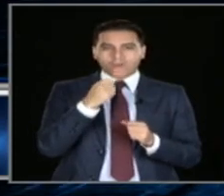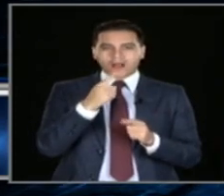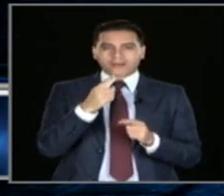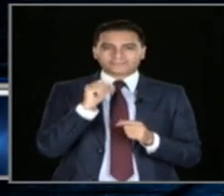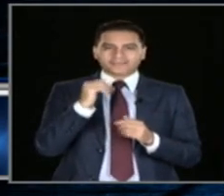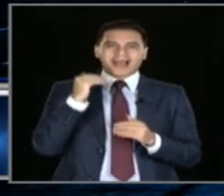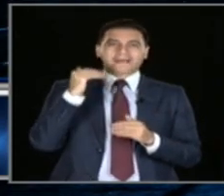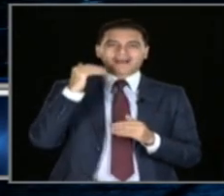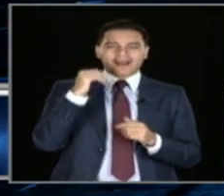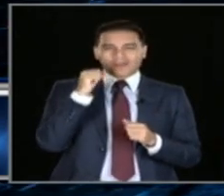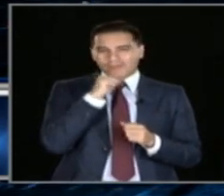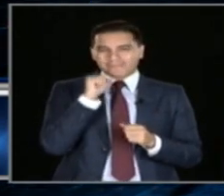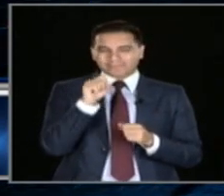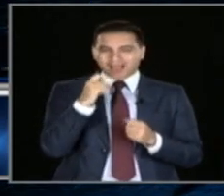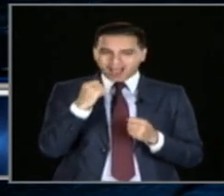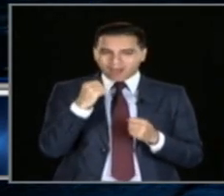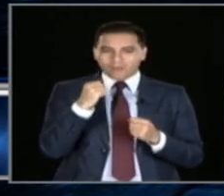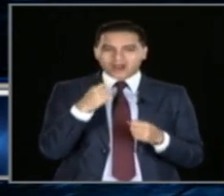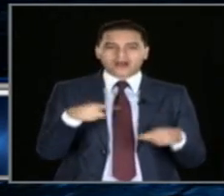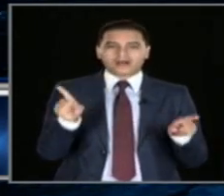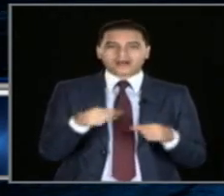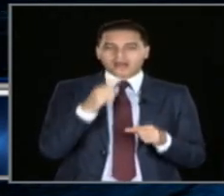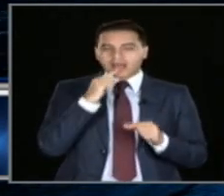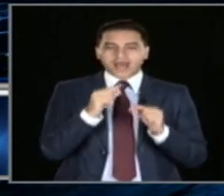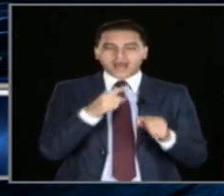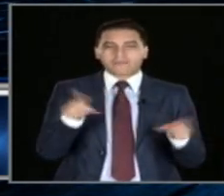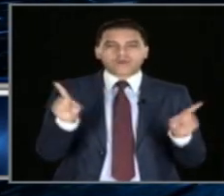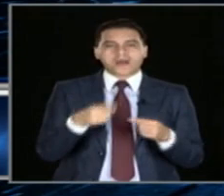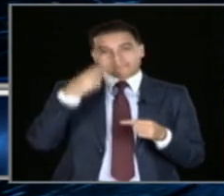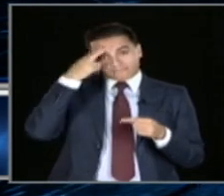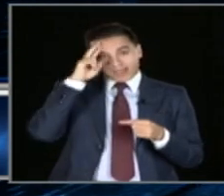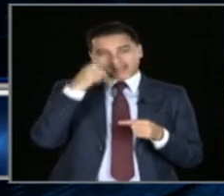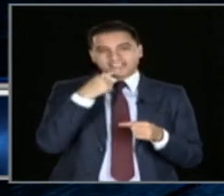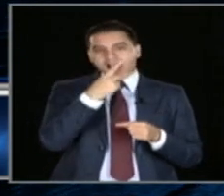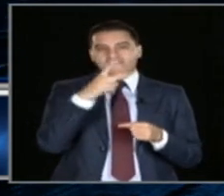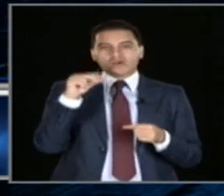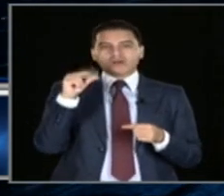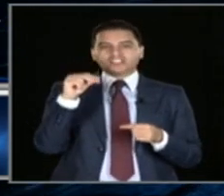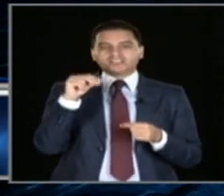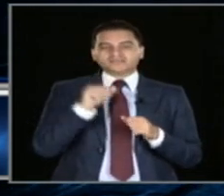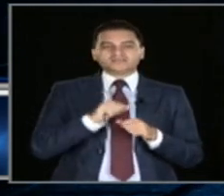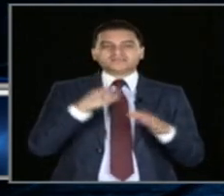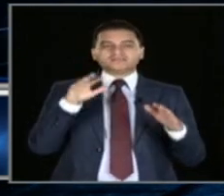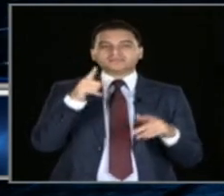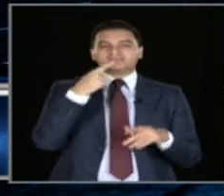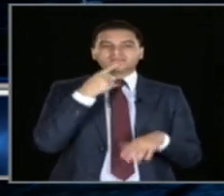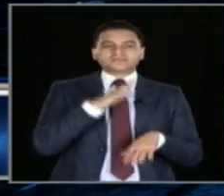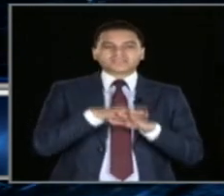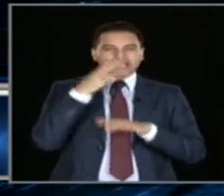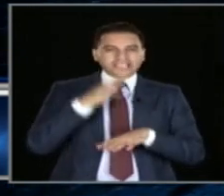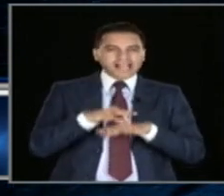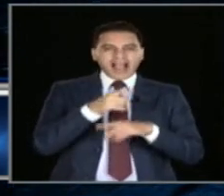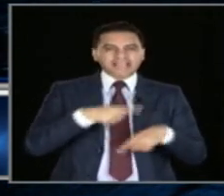من هو ملحن اوبريت انت اقوى؟ اتغنى في 2020 كان بيقوي